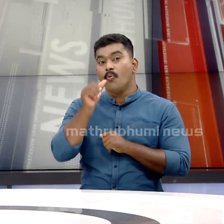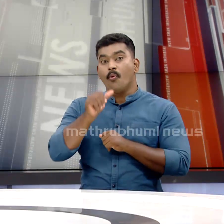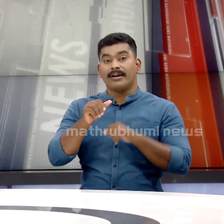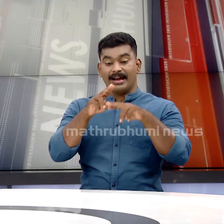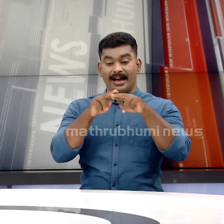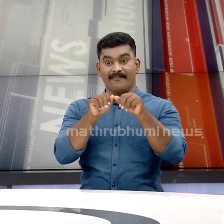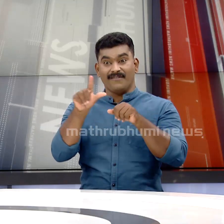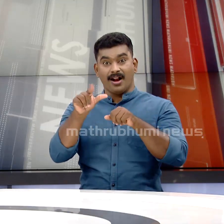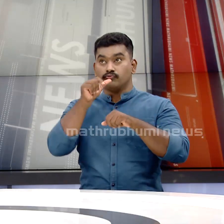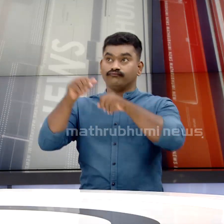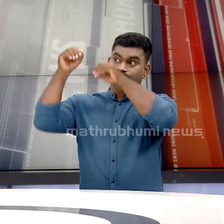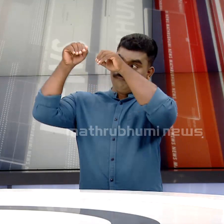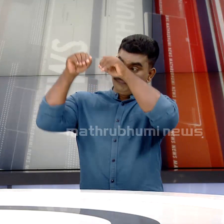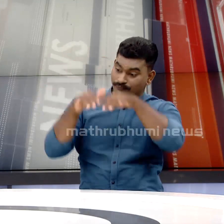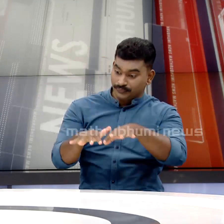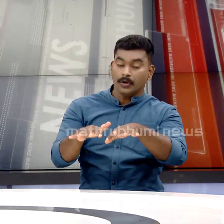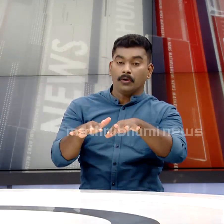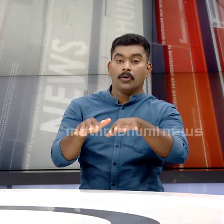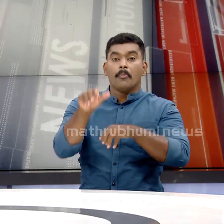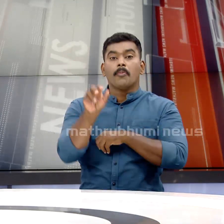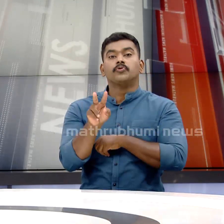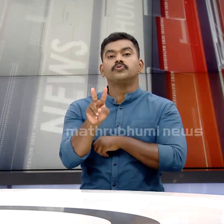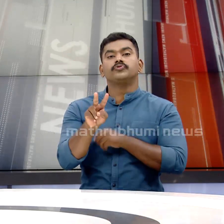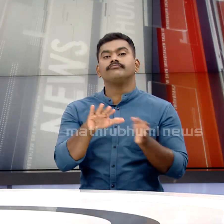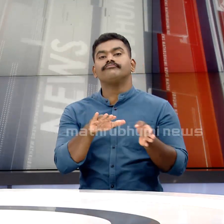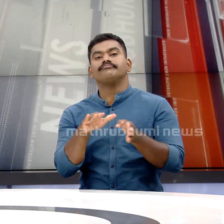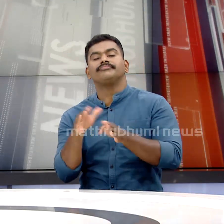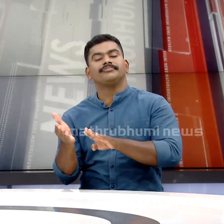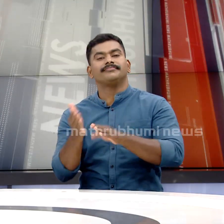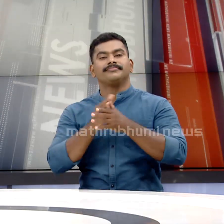രണ്ടുപേരാണ് മുങ്ങിമരിച്ചത്. ചെങ്ങാലൂർ സ്വദേശികളായ അക്ഷയ്, സാൻഡോ എന്നിവരാണ് മരിച്ചത്.